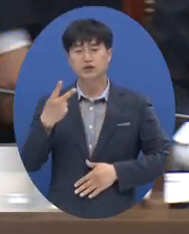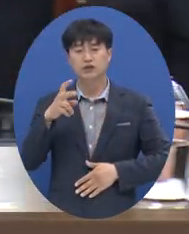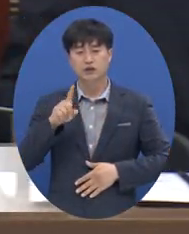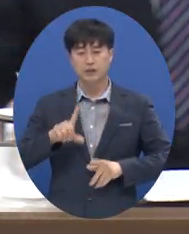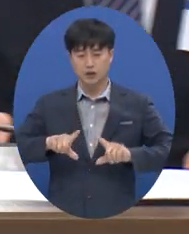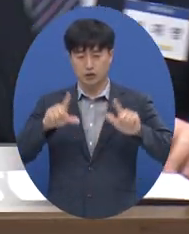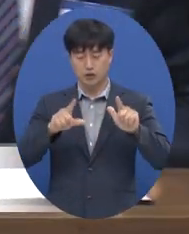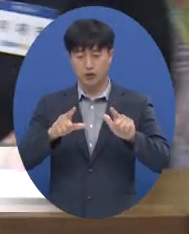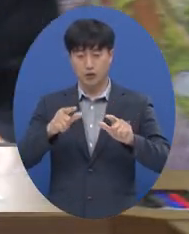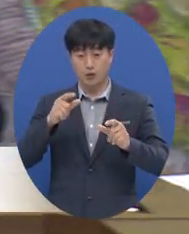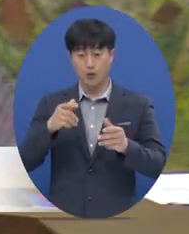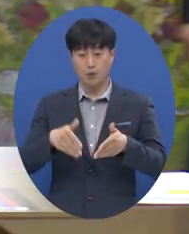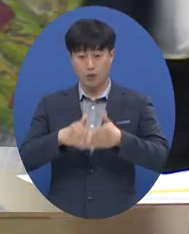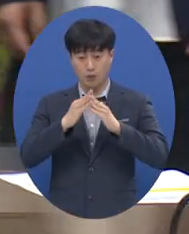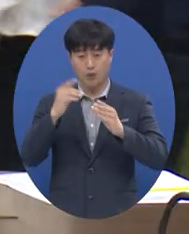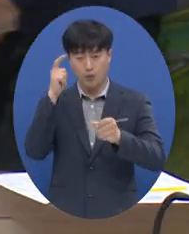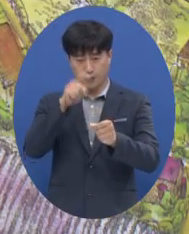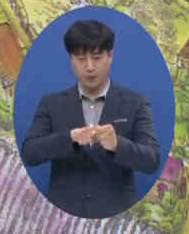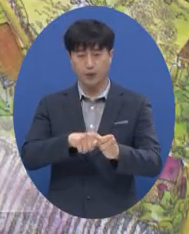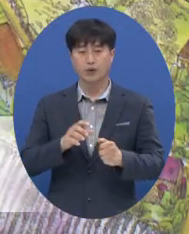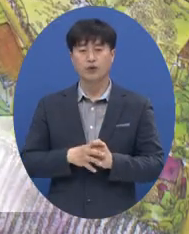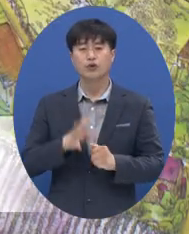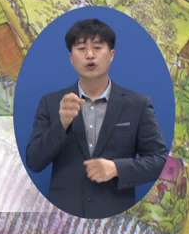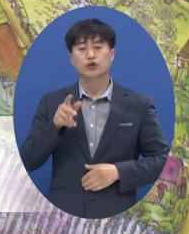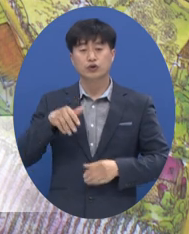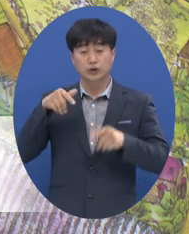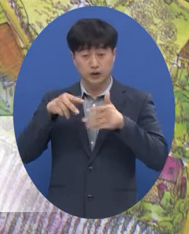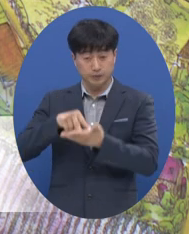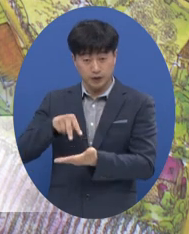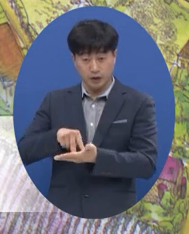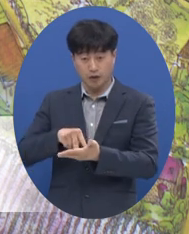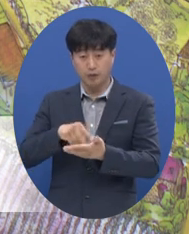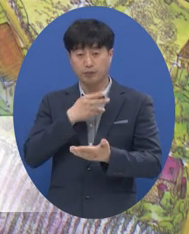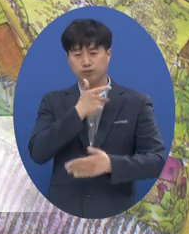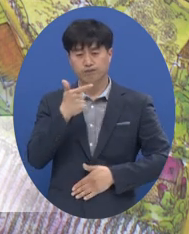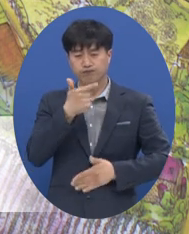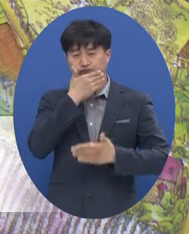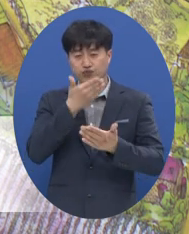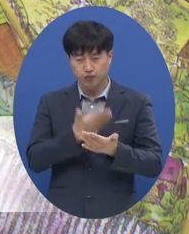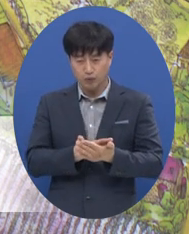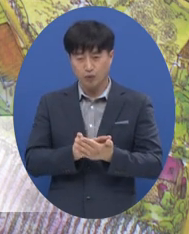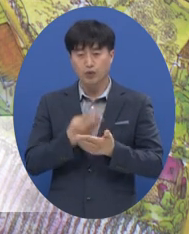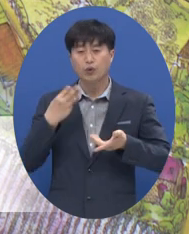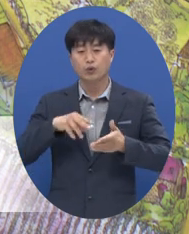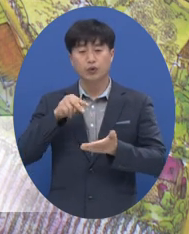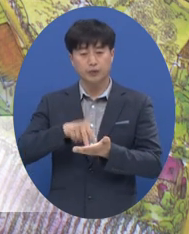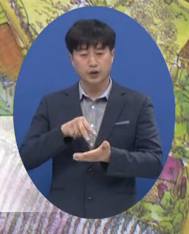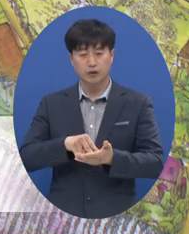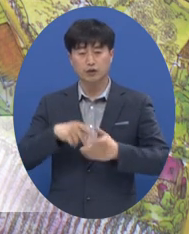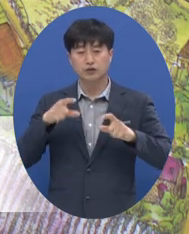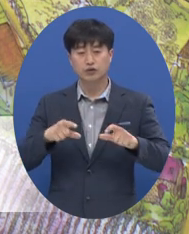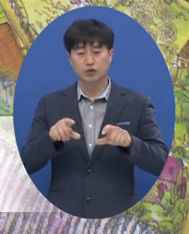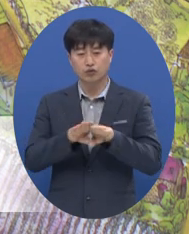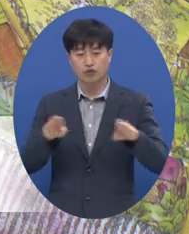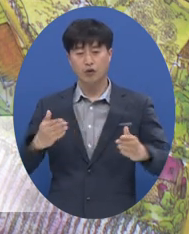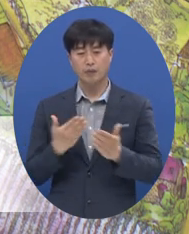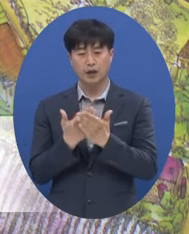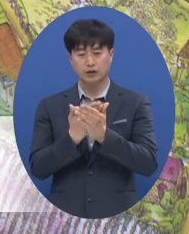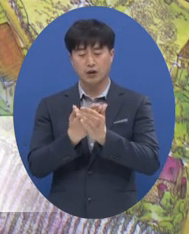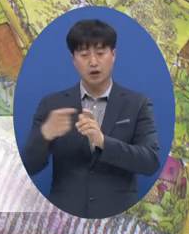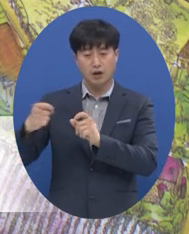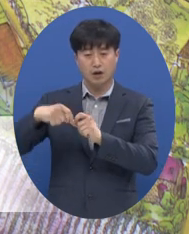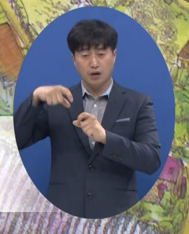2021년 중국이 목표 연천군 입장에서도 매우 중요한 데리고 경기도 입장에서도 어